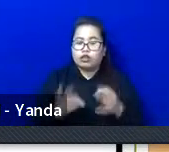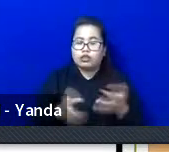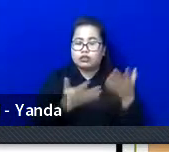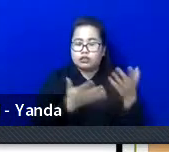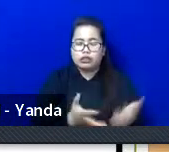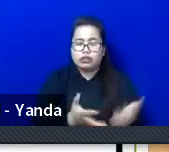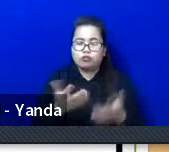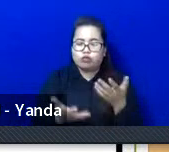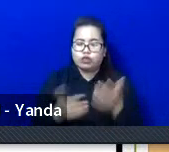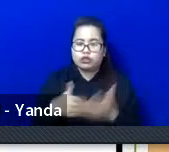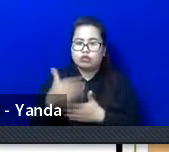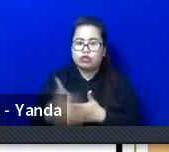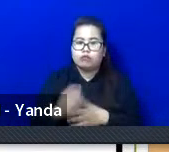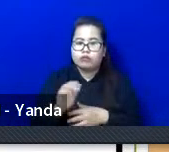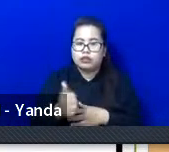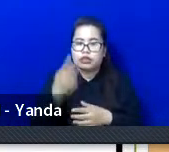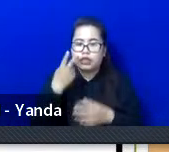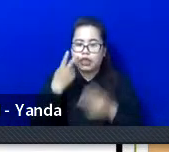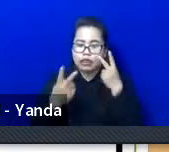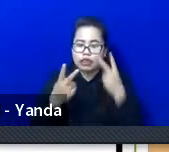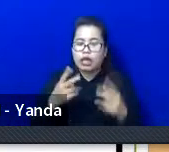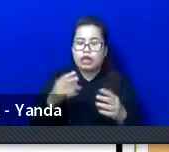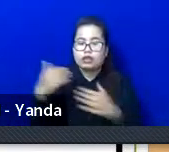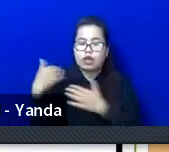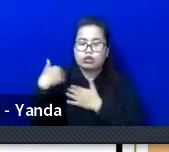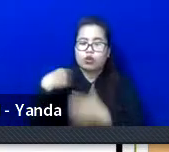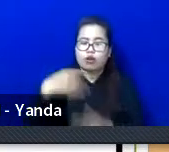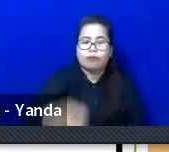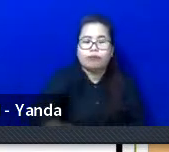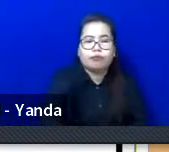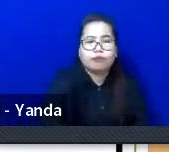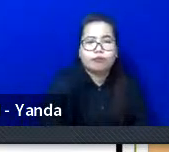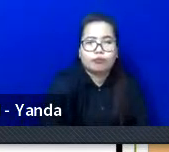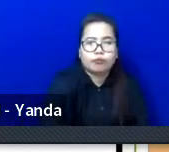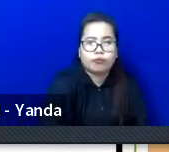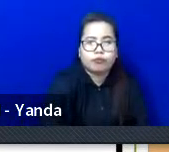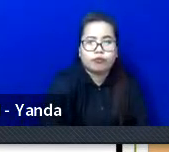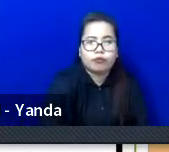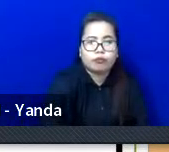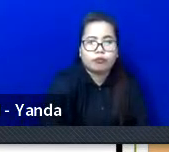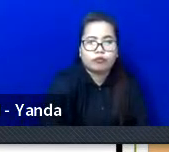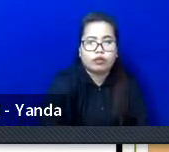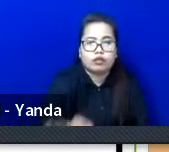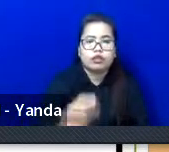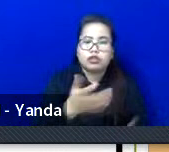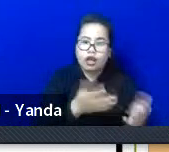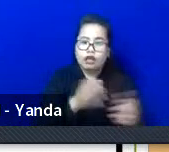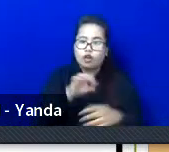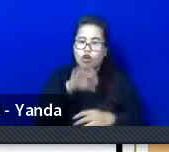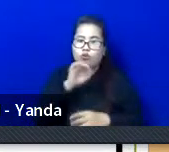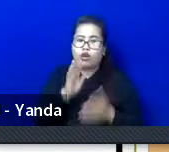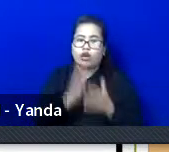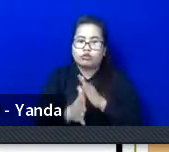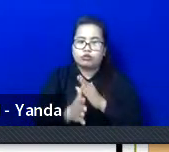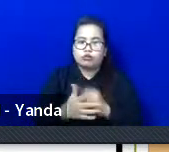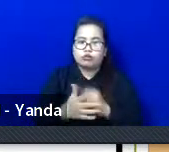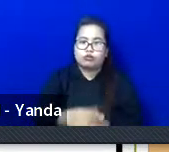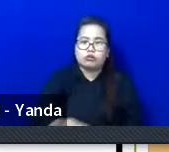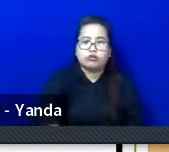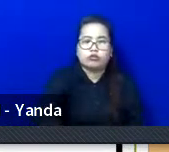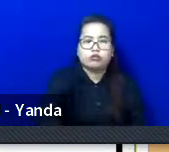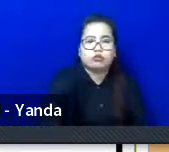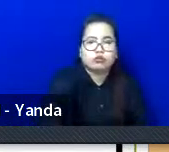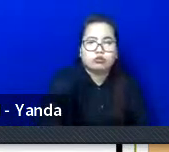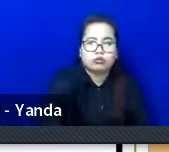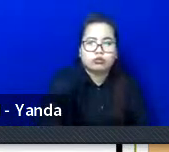kemudian tingkat tanggung jawab ini juga ada yang memang langsung, ya, untuk para nakes itu memang tanggung jawabnya langsung